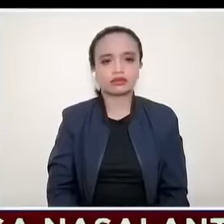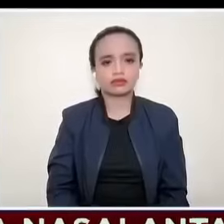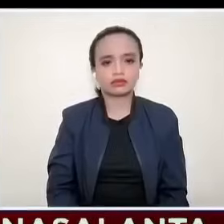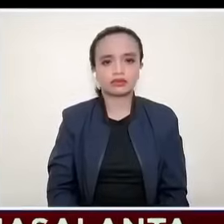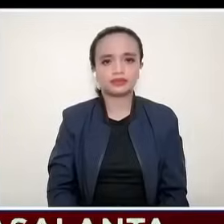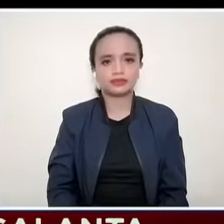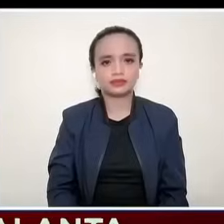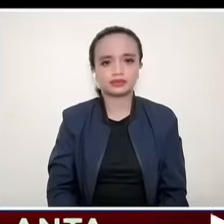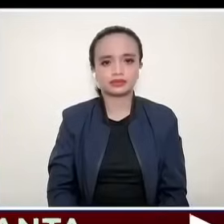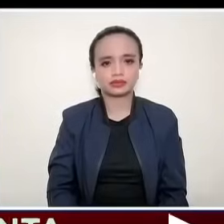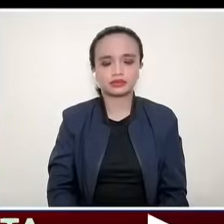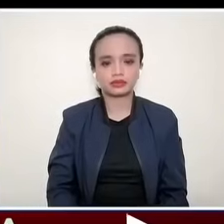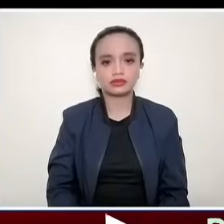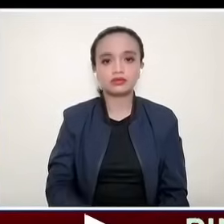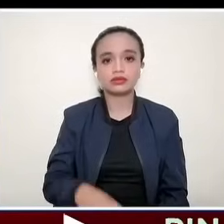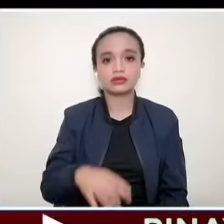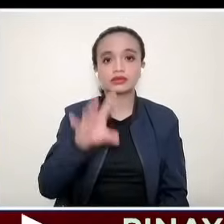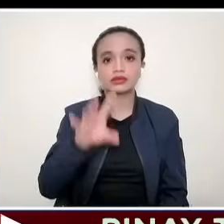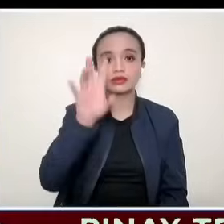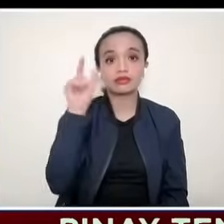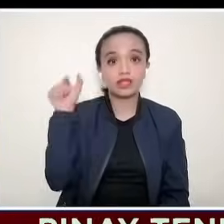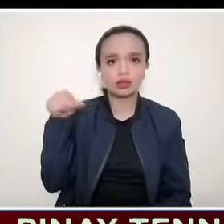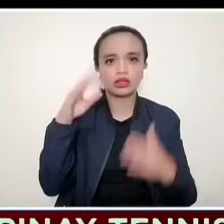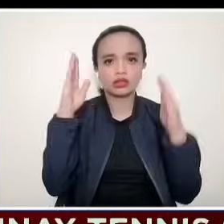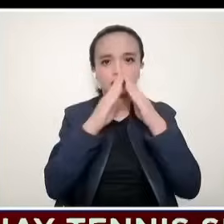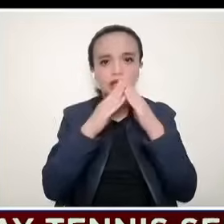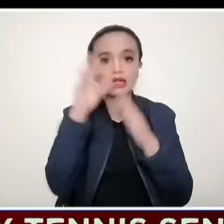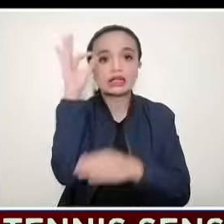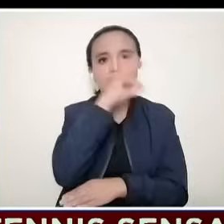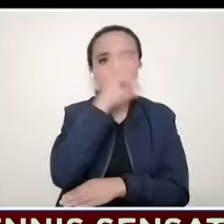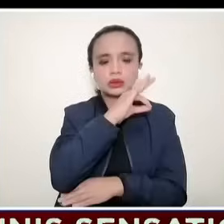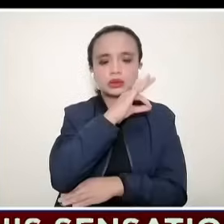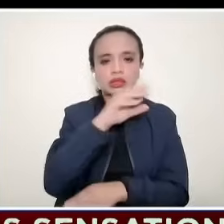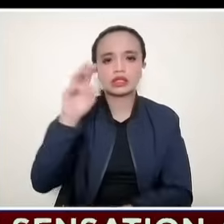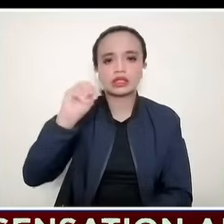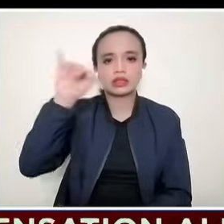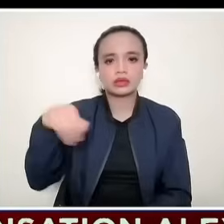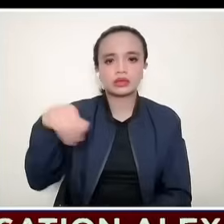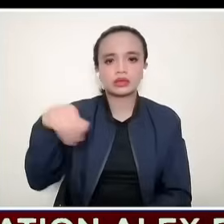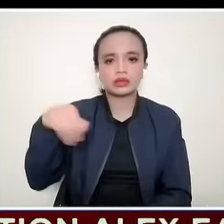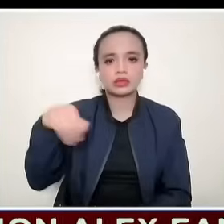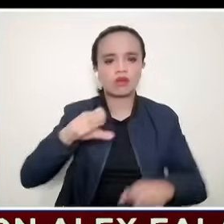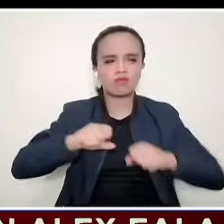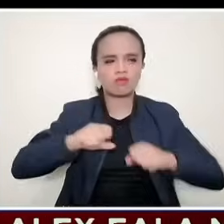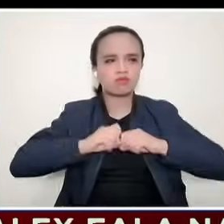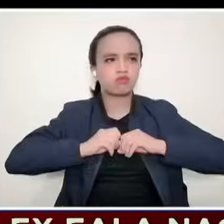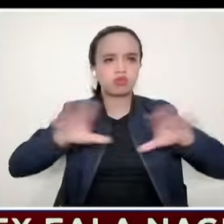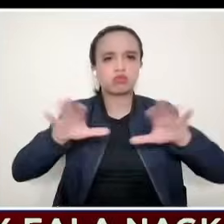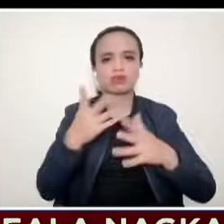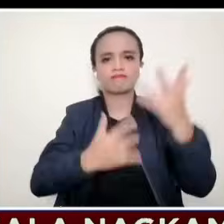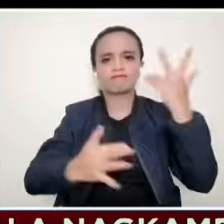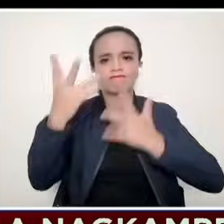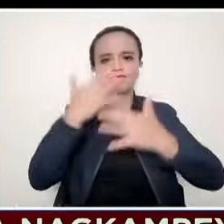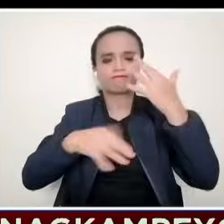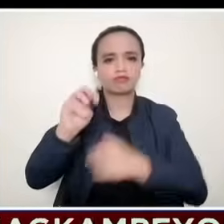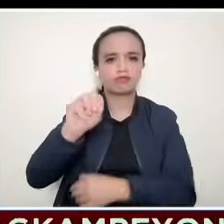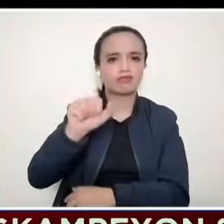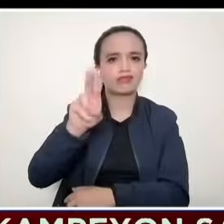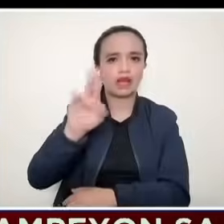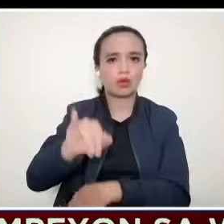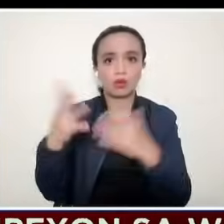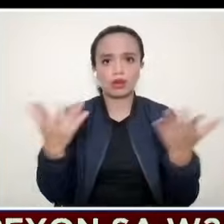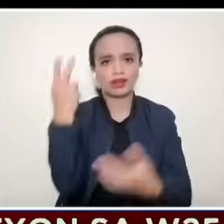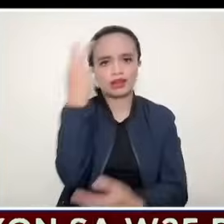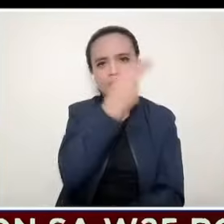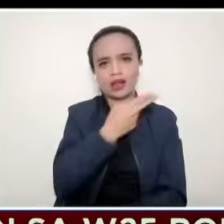Ito na lang ang natira sa bahay ng Pinoy na si MJ Andres sa Lahaina dahil sa wildfire na sumiklab sa Maui Island sa Hawaii. Ang bahay na